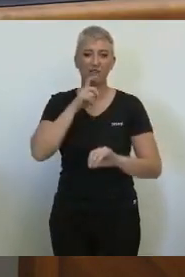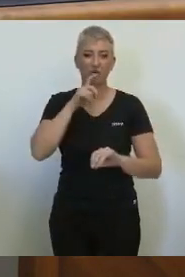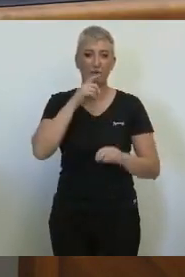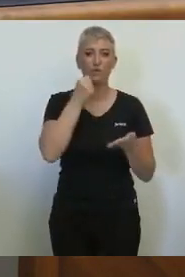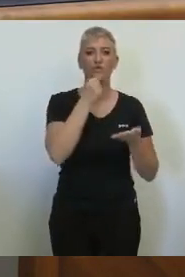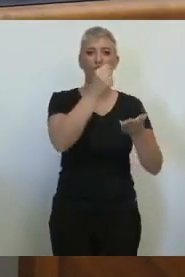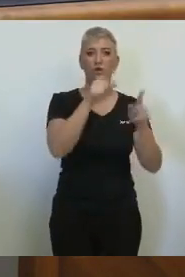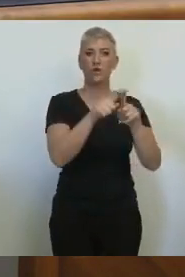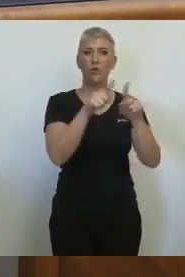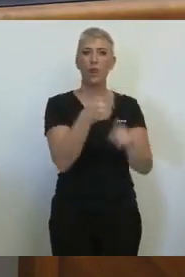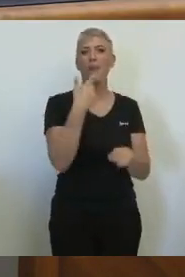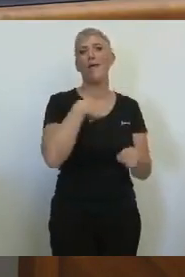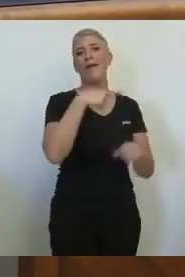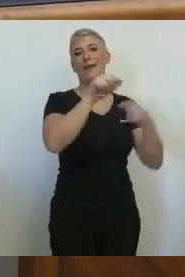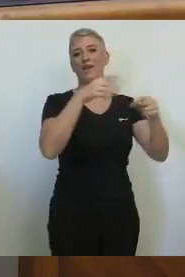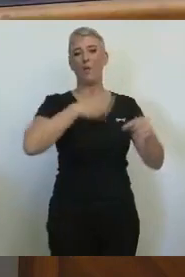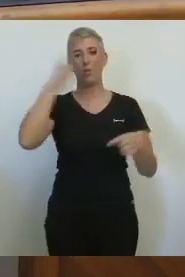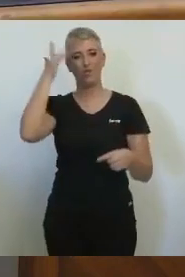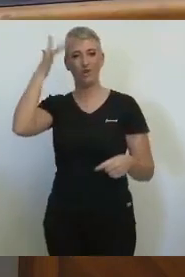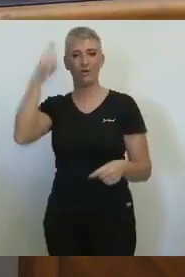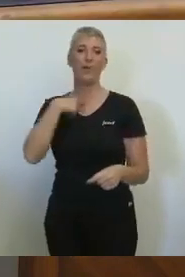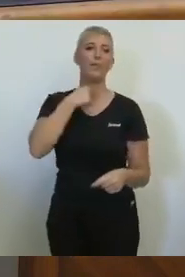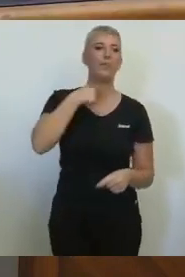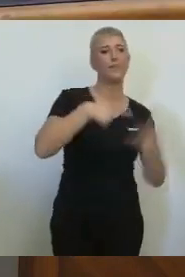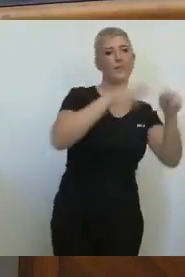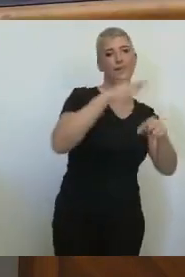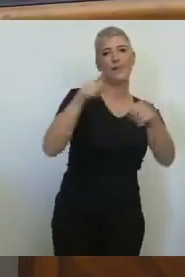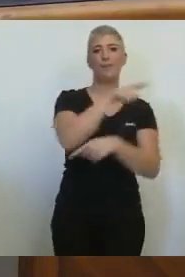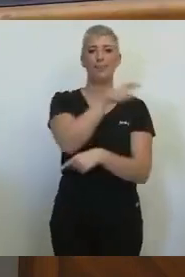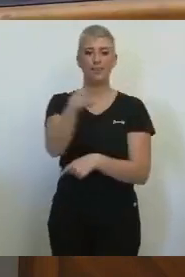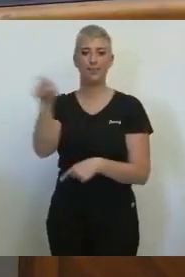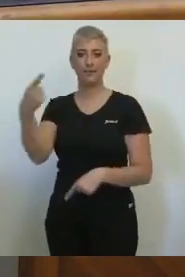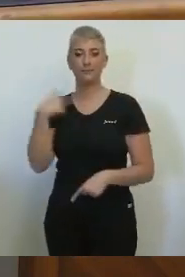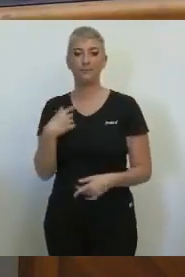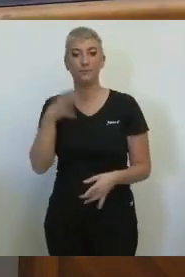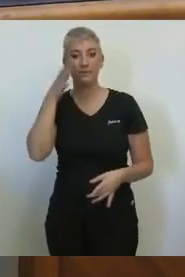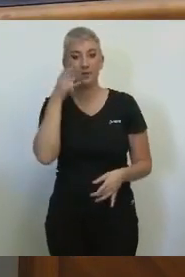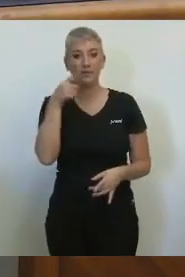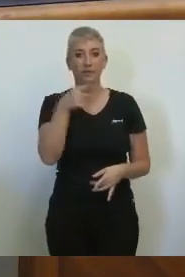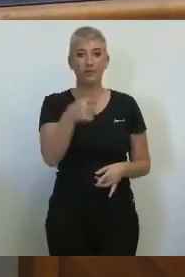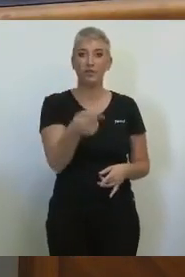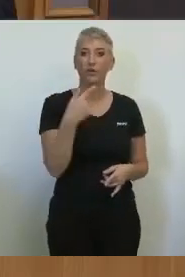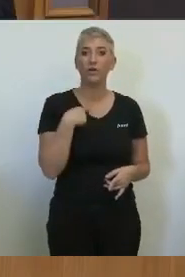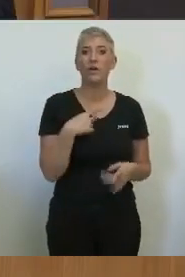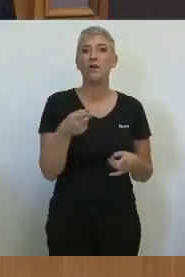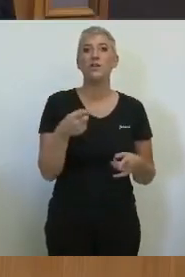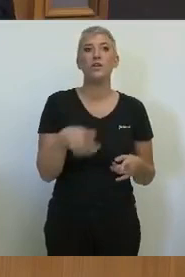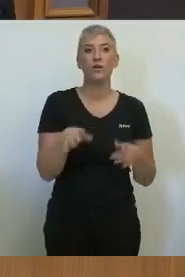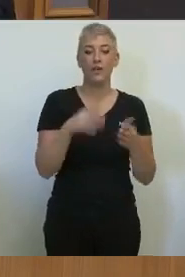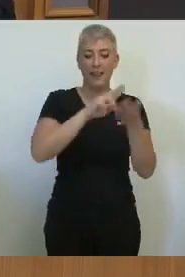ha dit. I el portavoz del Partit Popular ha arribat a dir que no sigo leyendo porque no tendría tiempo en todo este